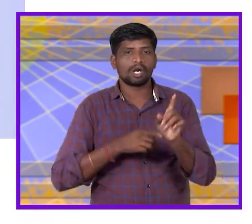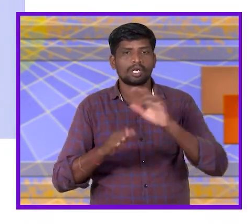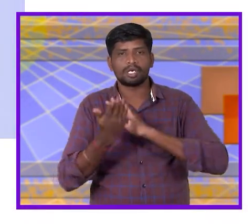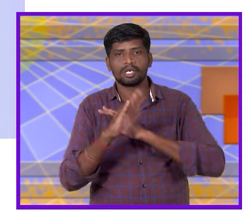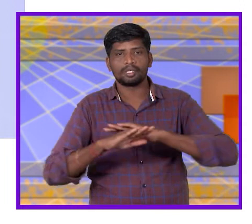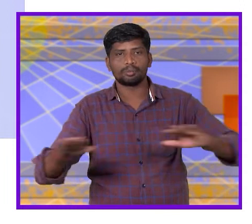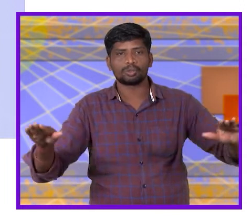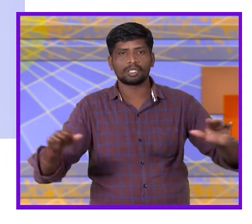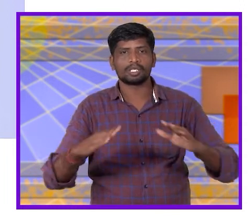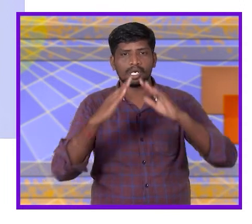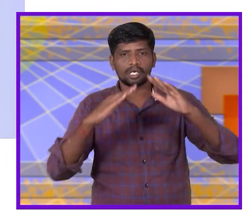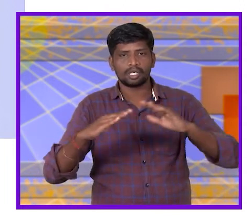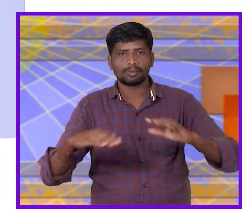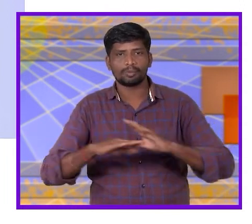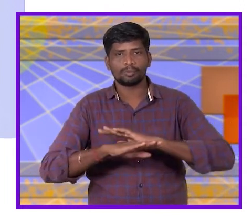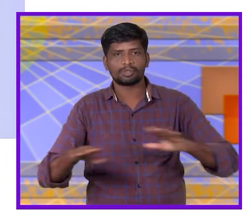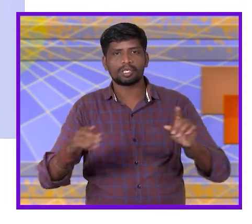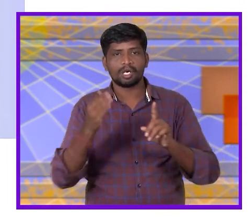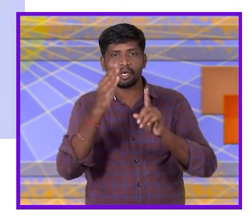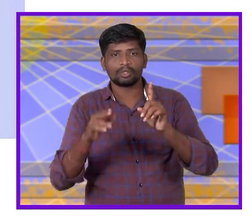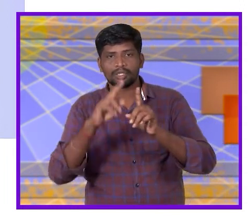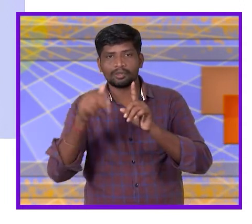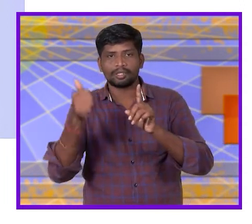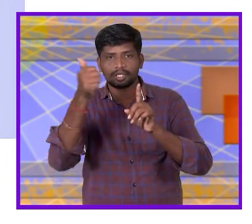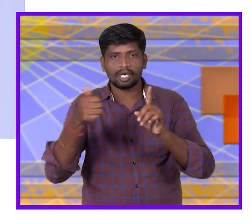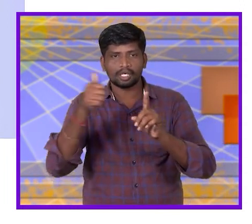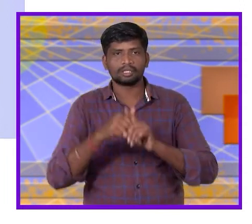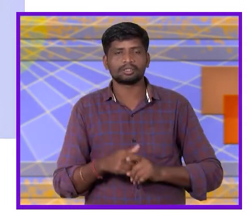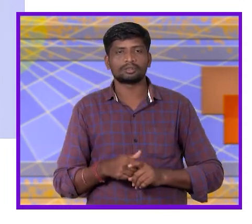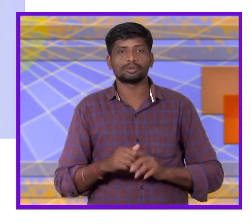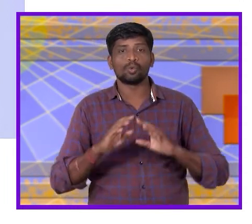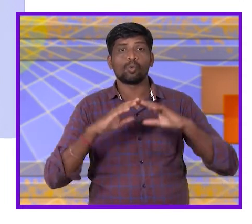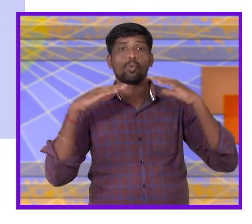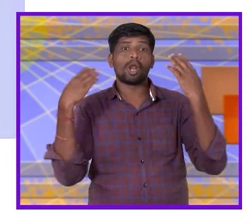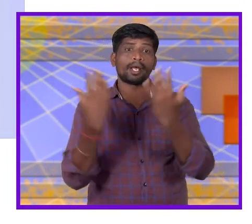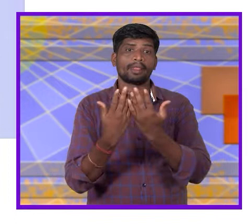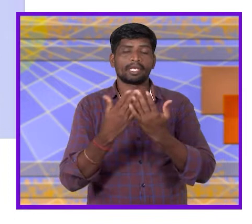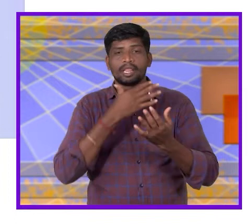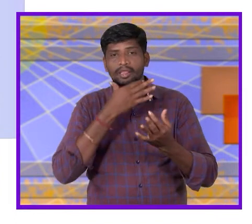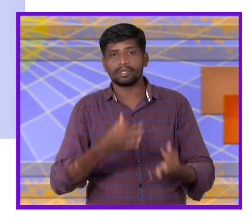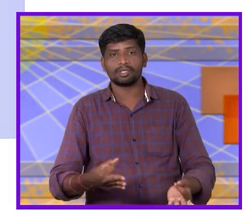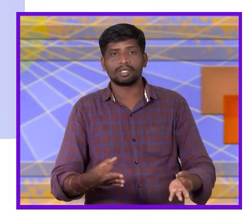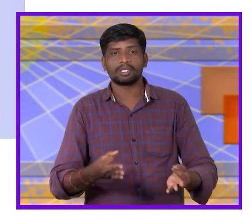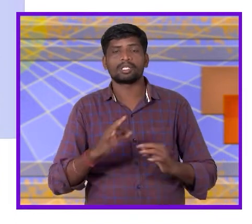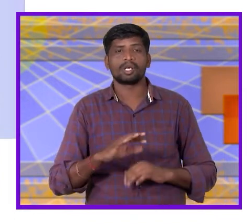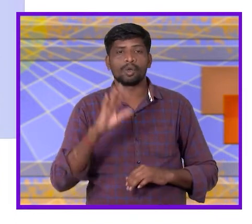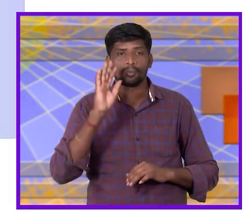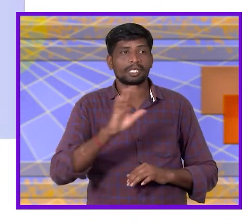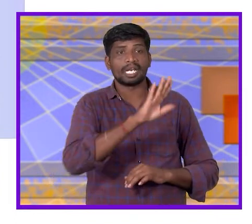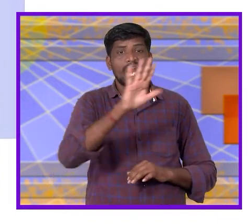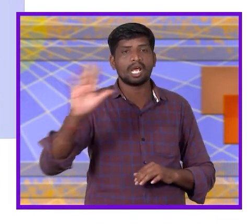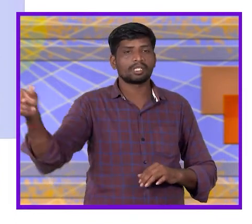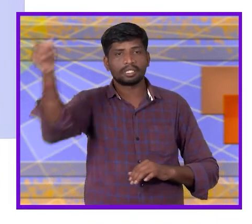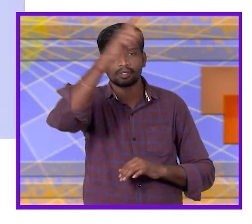முடித்தாங்க. 1976 இந்த வள்ளுவர் கோட்டத்தை உலகத்துக்கே திருவள்ளுவருடைய பெருமையை பறைசாற்றக்கூடிய